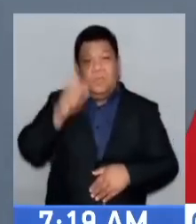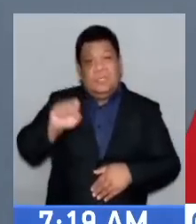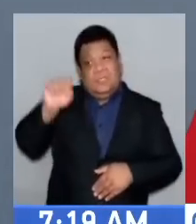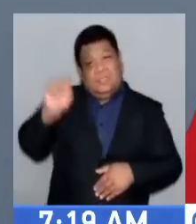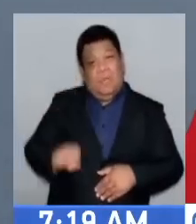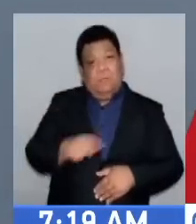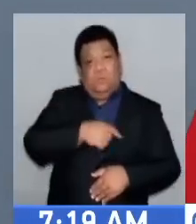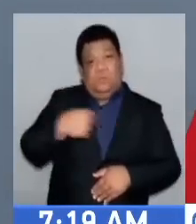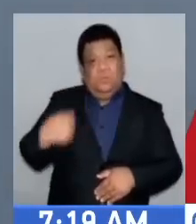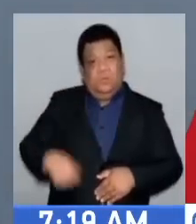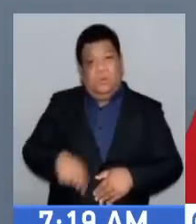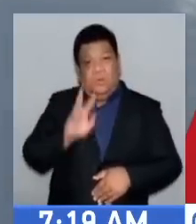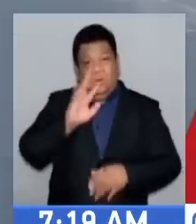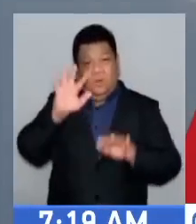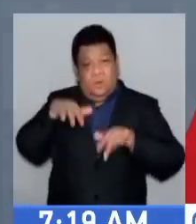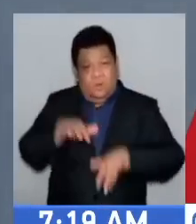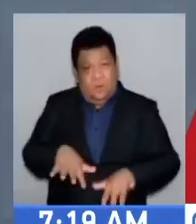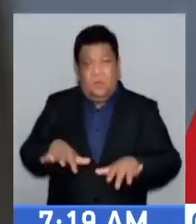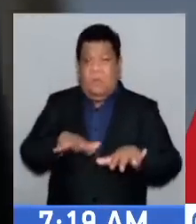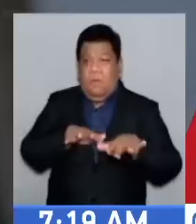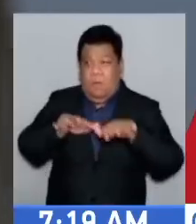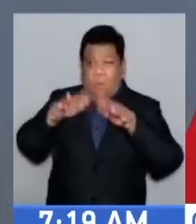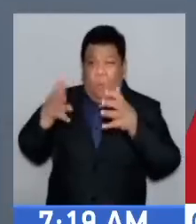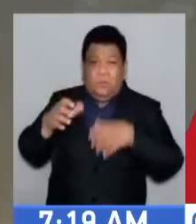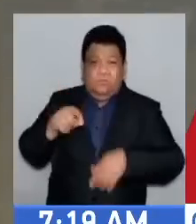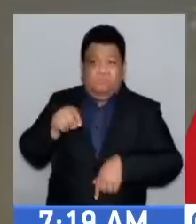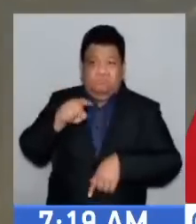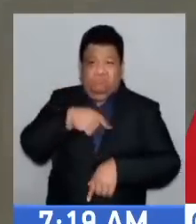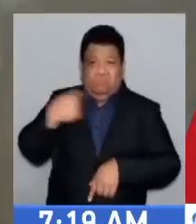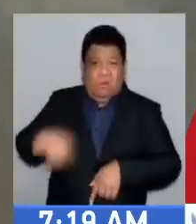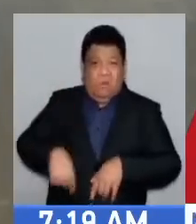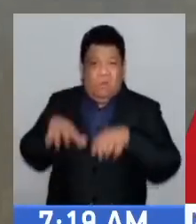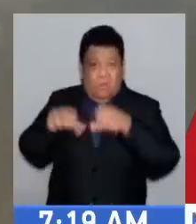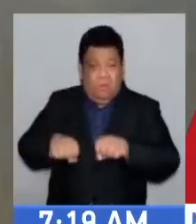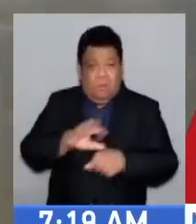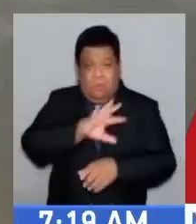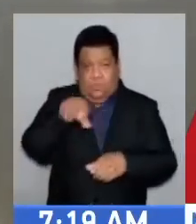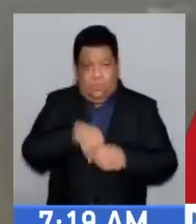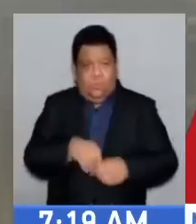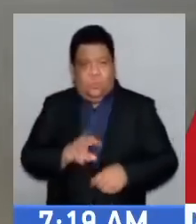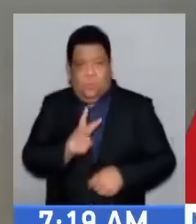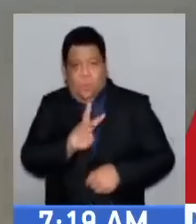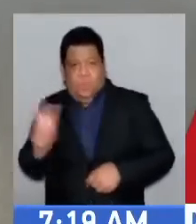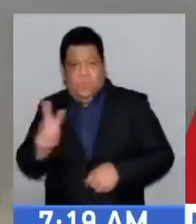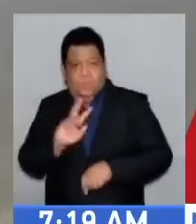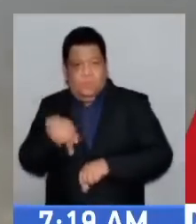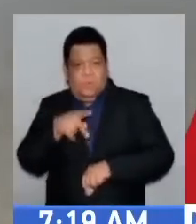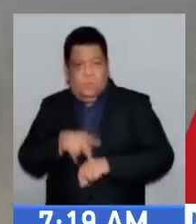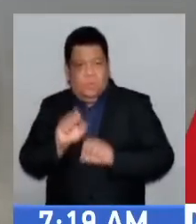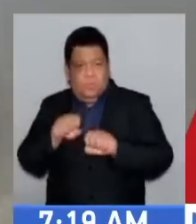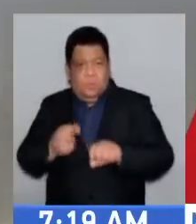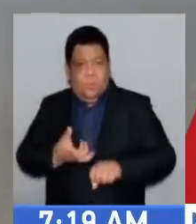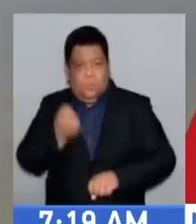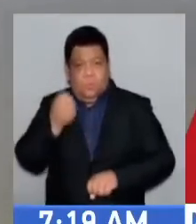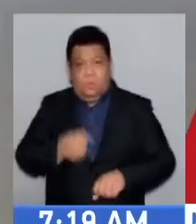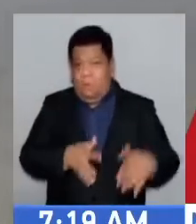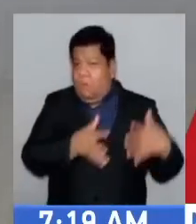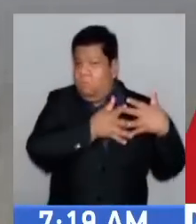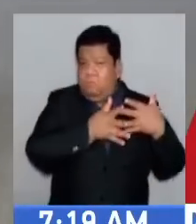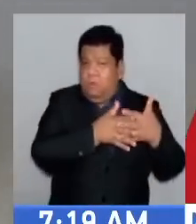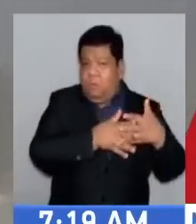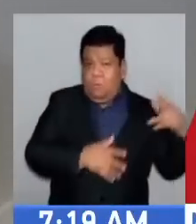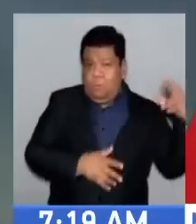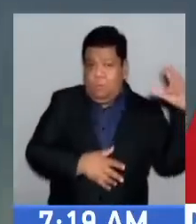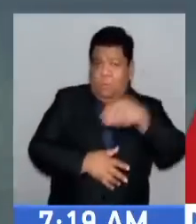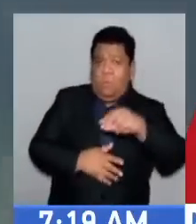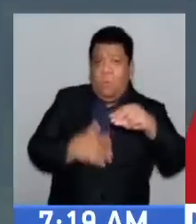na ang malaking bahagi ng West Philippine Sea. Tinututulan ito ng Amerika dahil paglabag daw ito sa